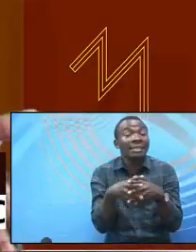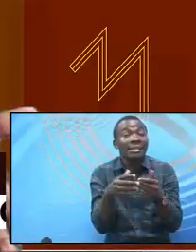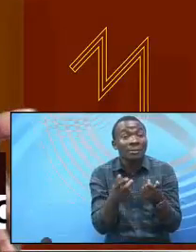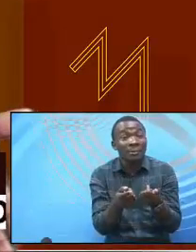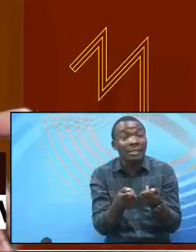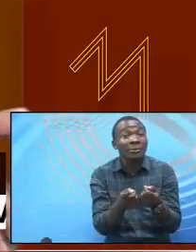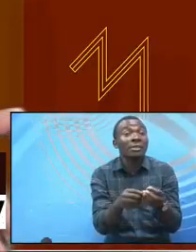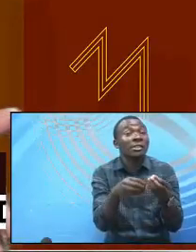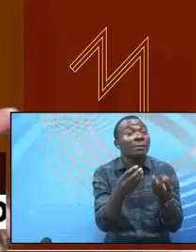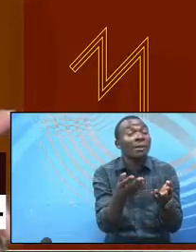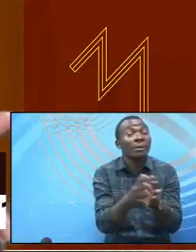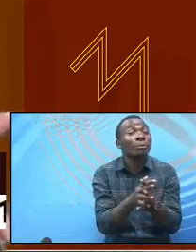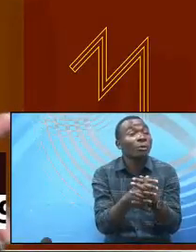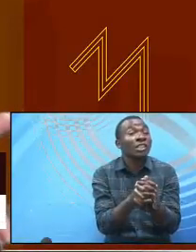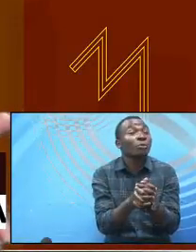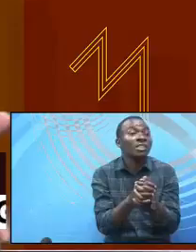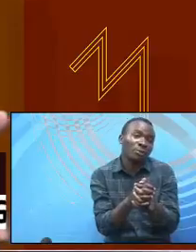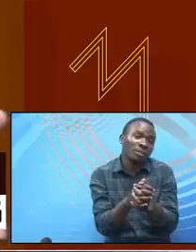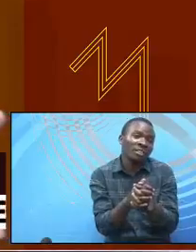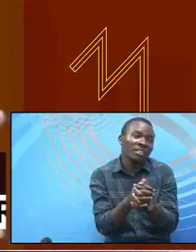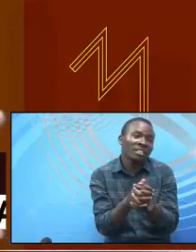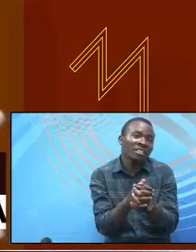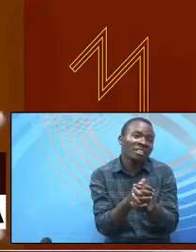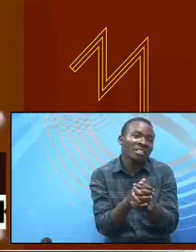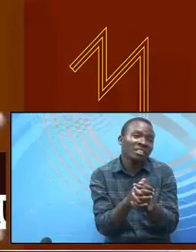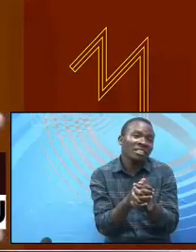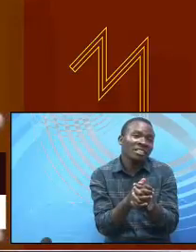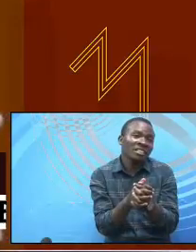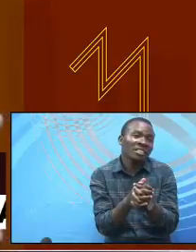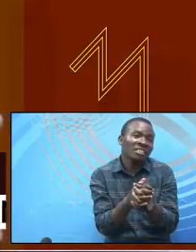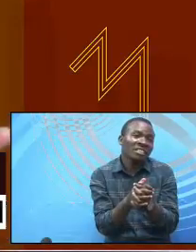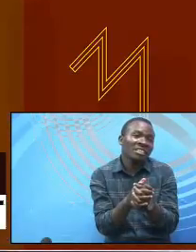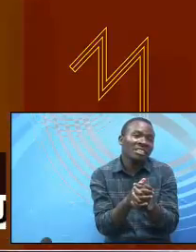Cyangwa se igihe tubataruzi cyangwa bakoresha nk'umusemuzi.